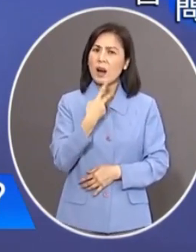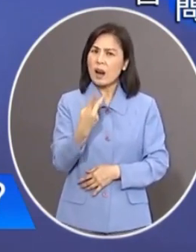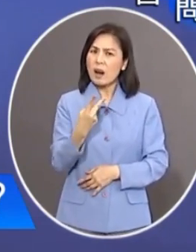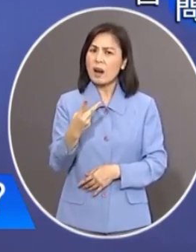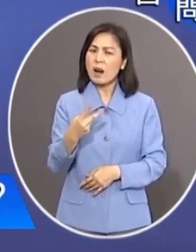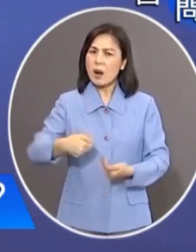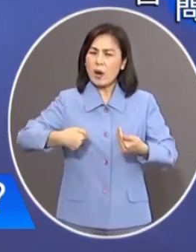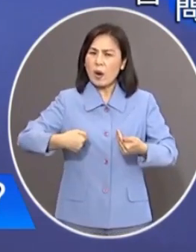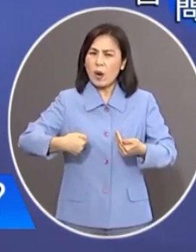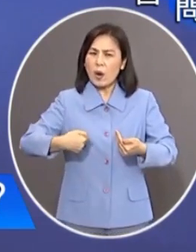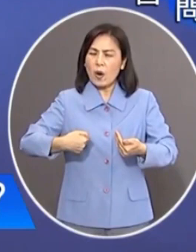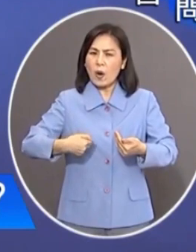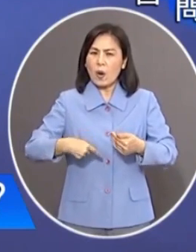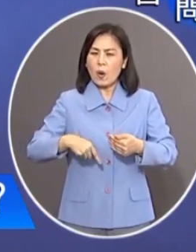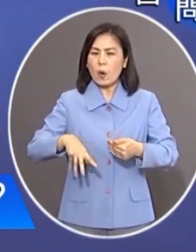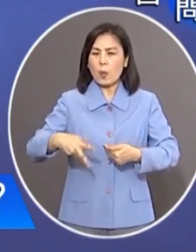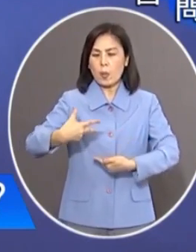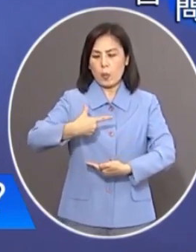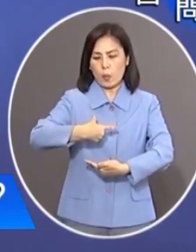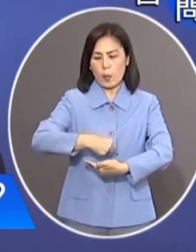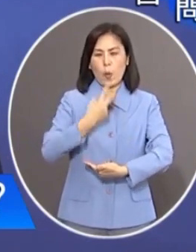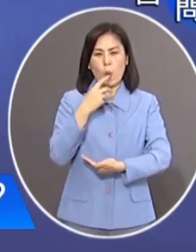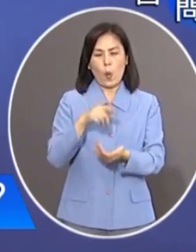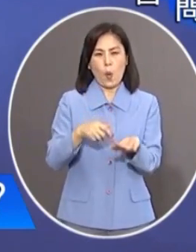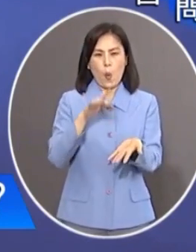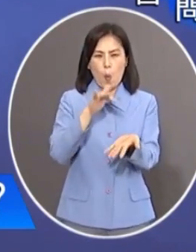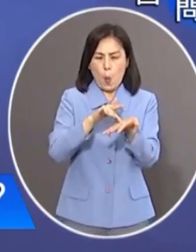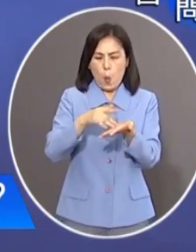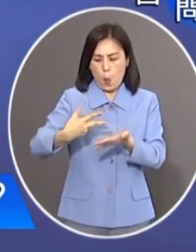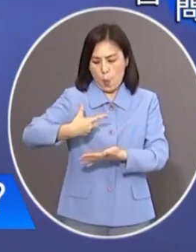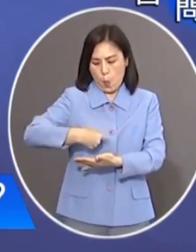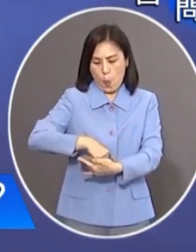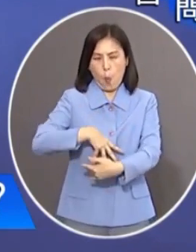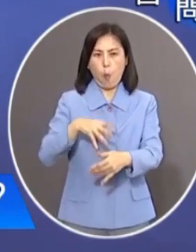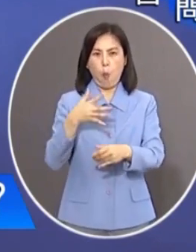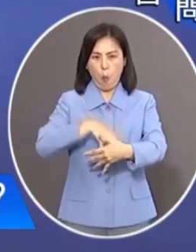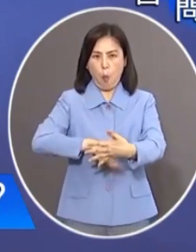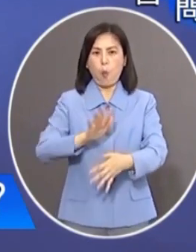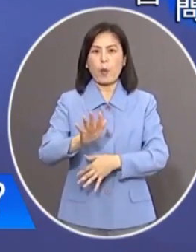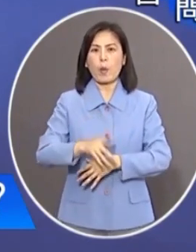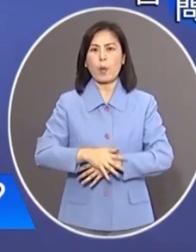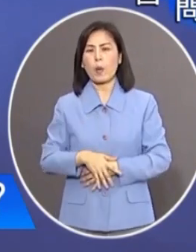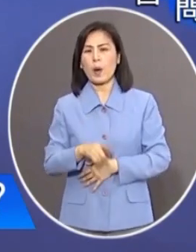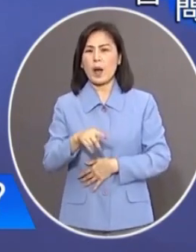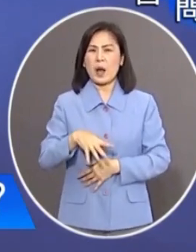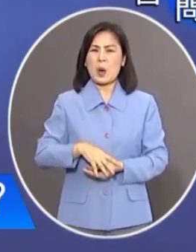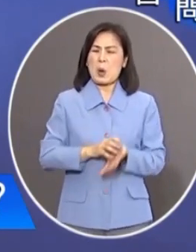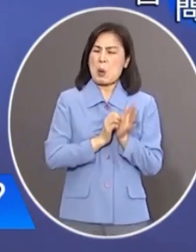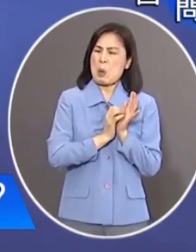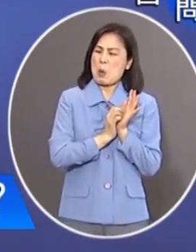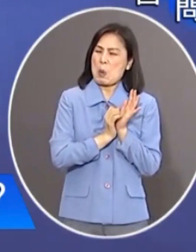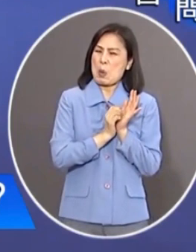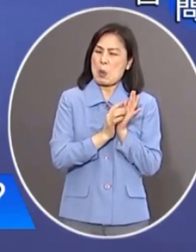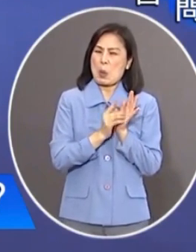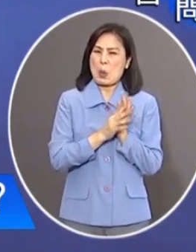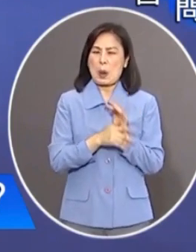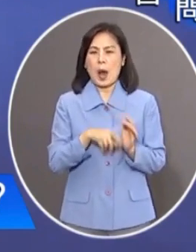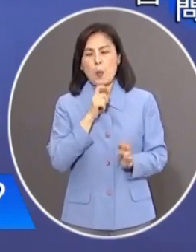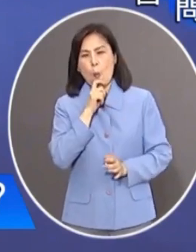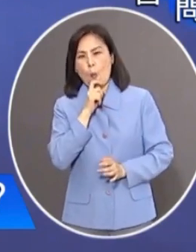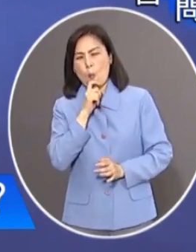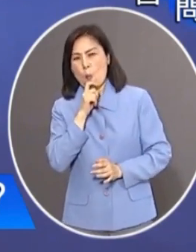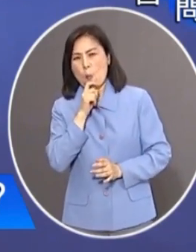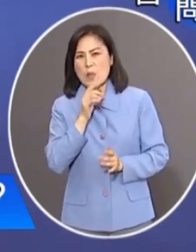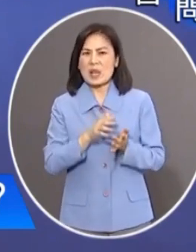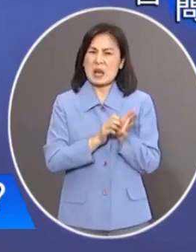孩子身上有毒瘾，他毒瘾发作了，可是他一面要喝牛奶，一面要解除他身上的